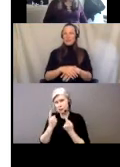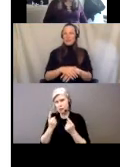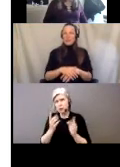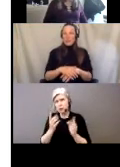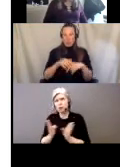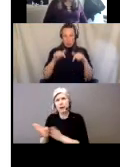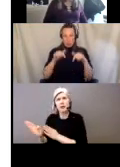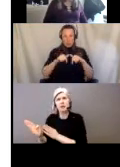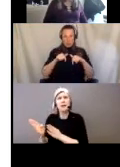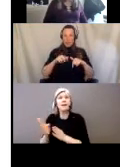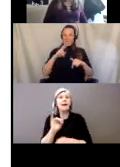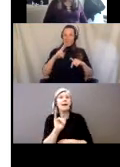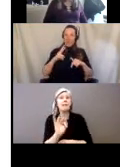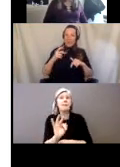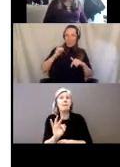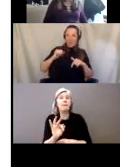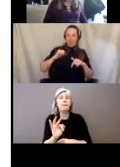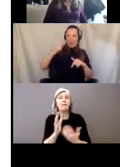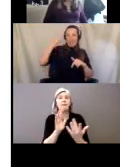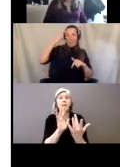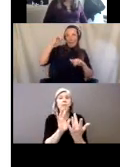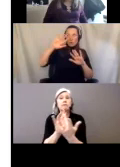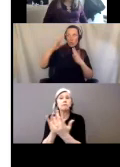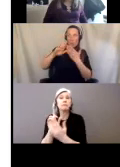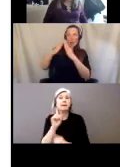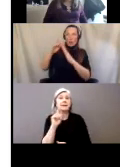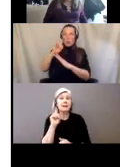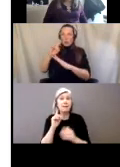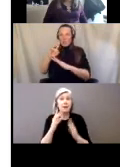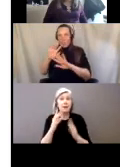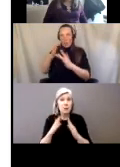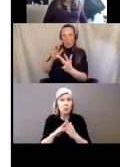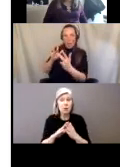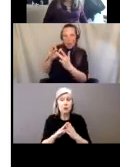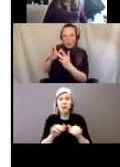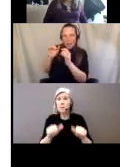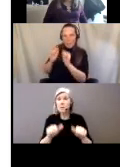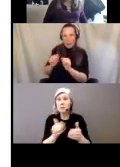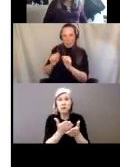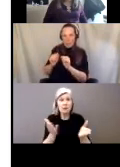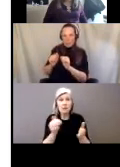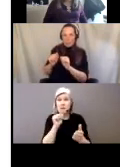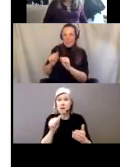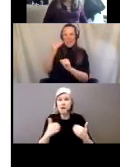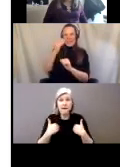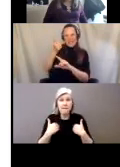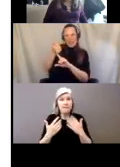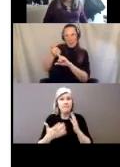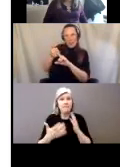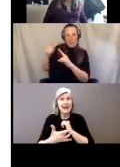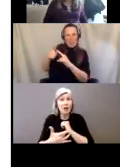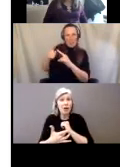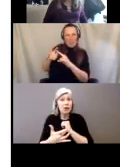Alors, nous avons pensé aux membres de la communauté des malentendants plus vulnérables car ils n'ont pas accès à la